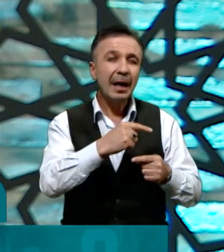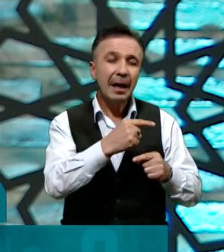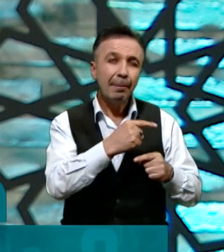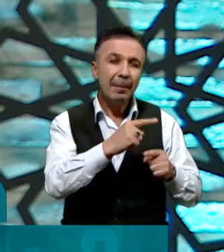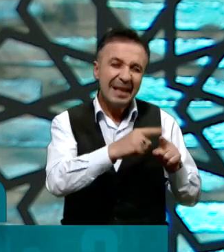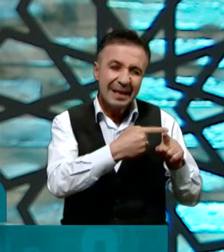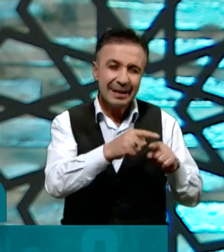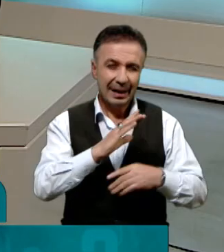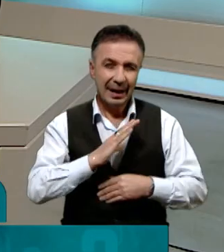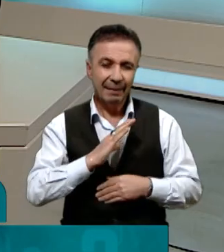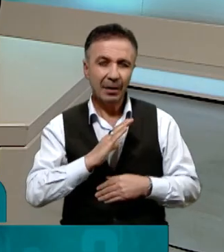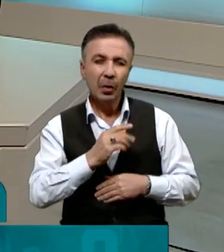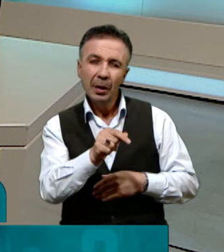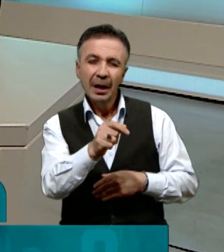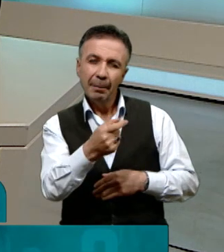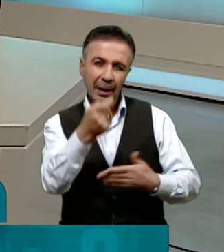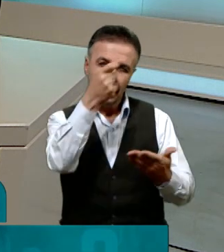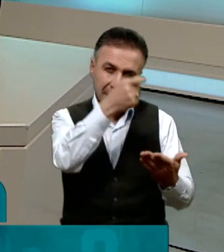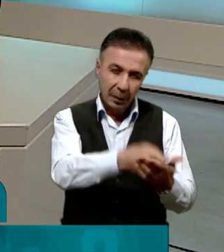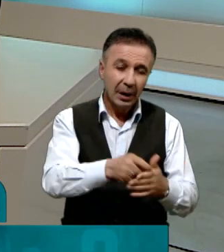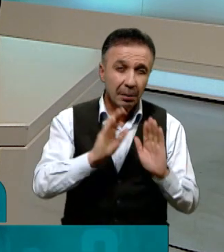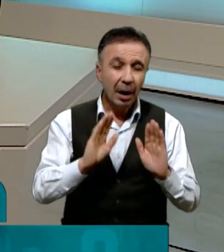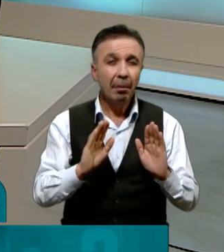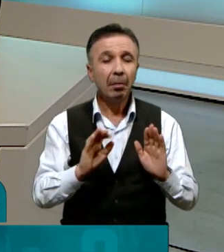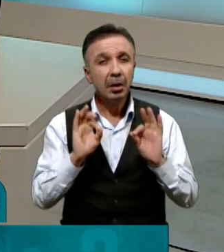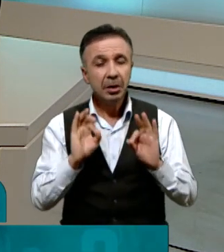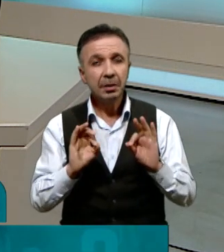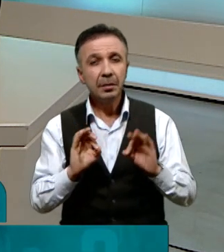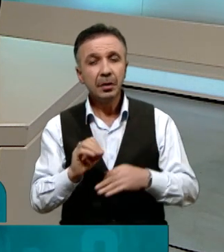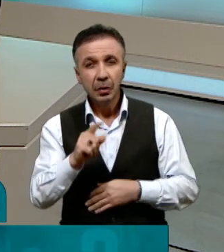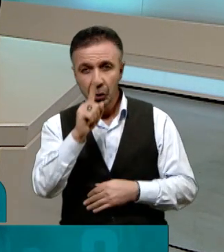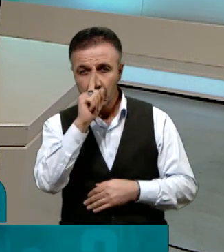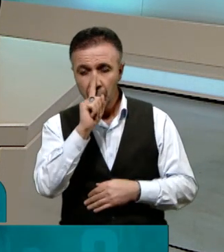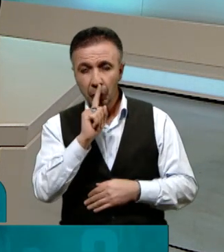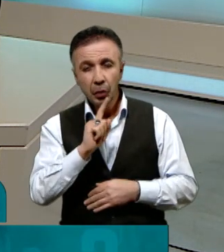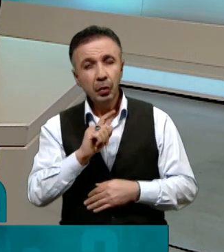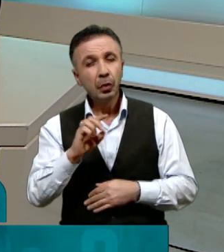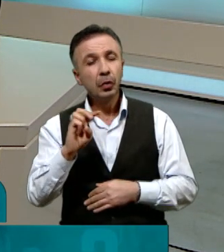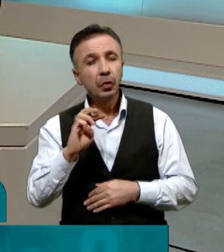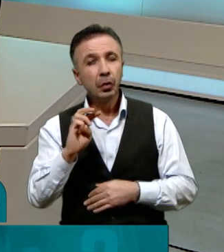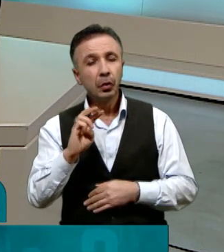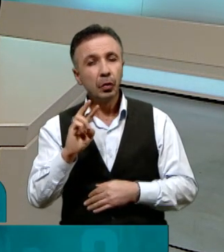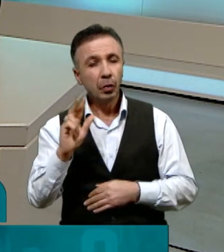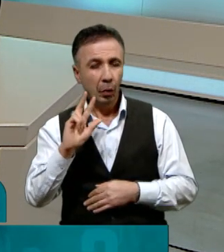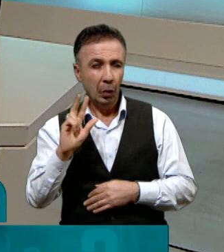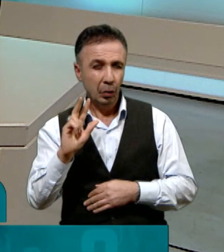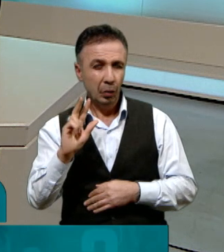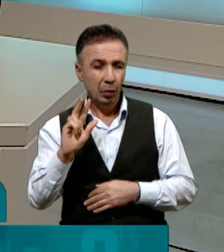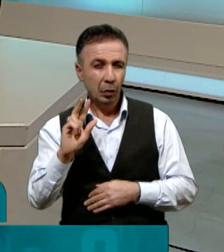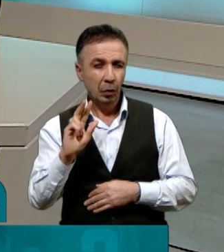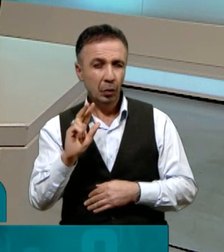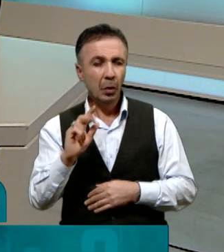ben paralarını dedim az. Ama şimdi burada 130-140 kişinin hissesi var. Kimine 25 santim.